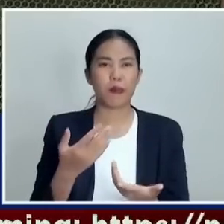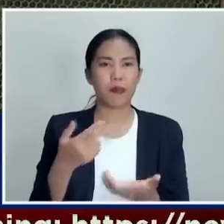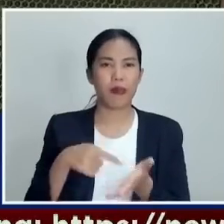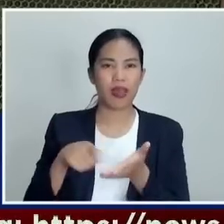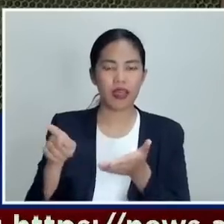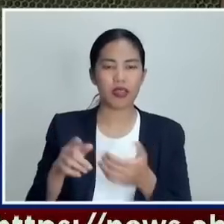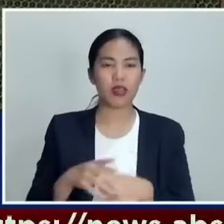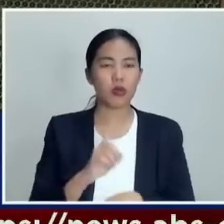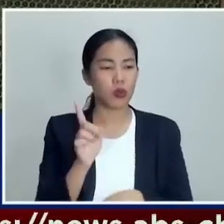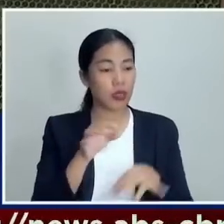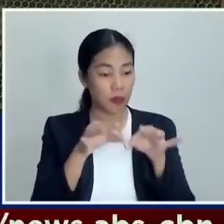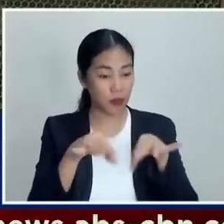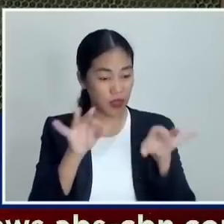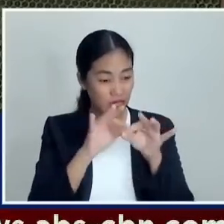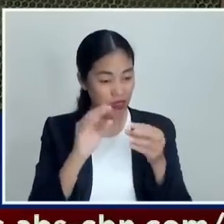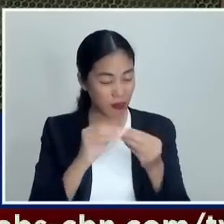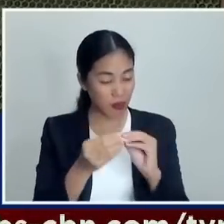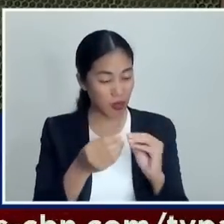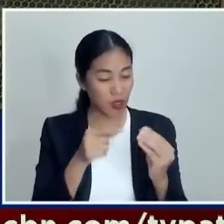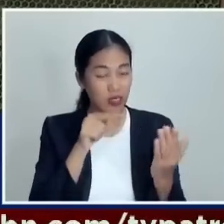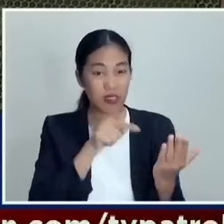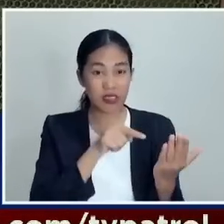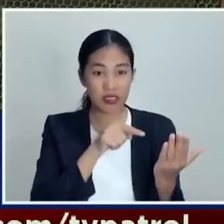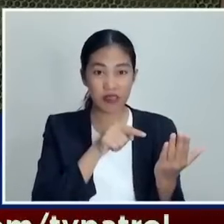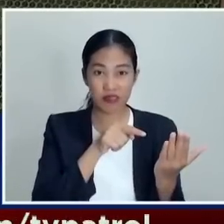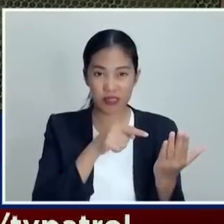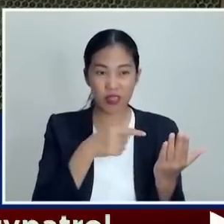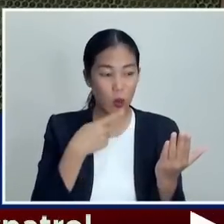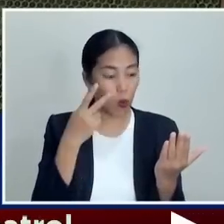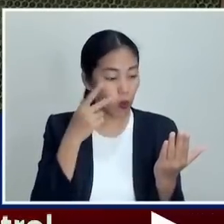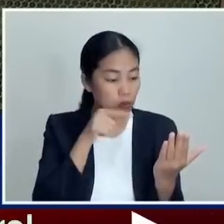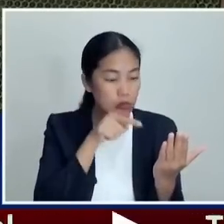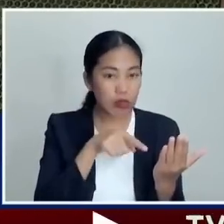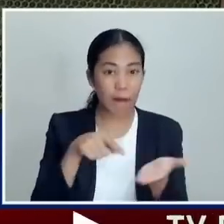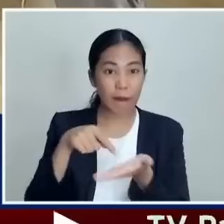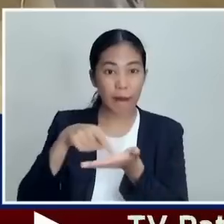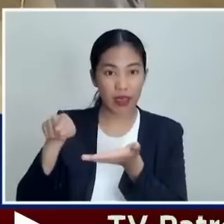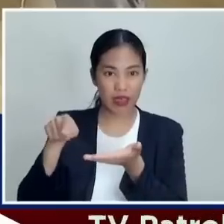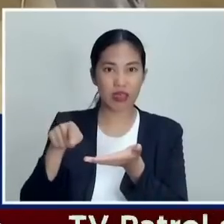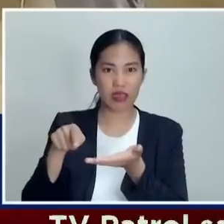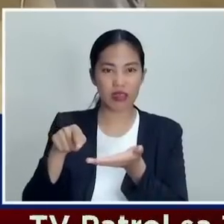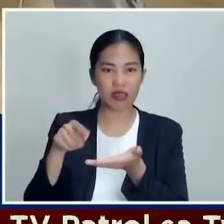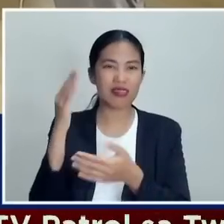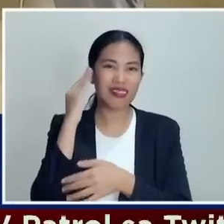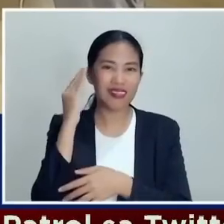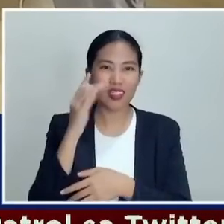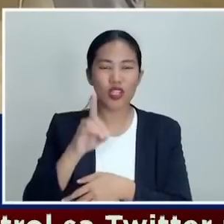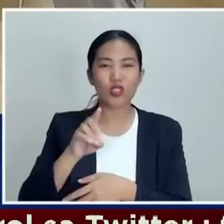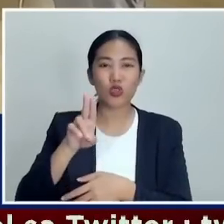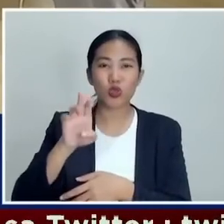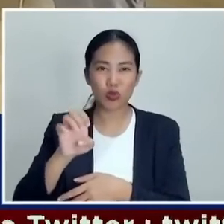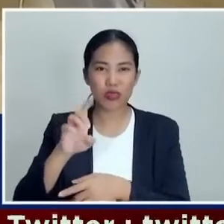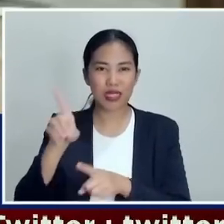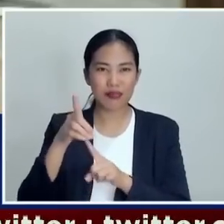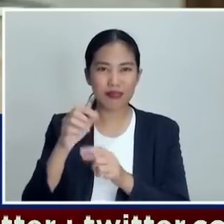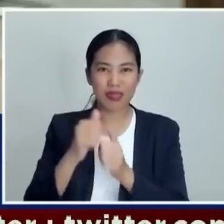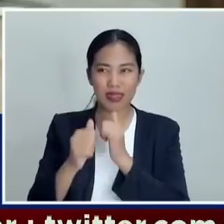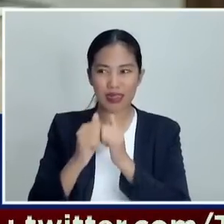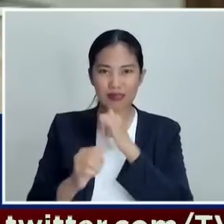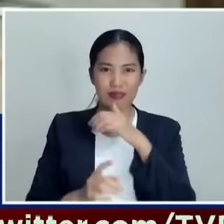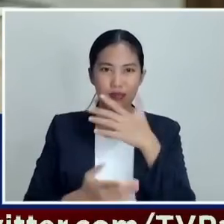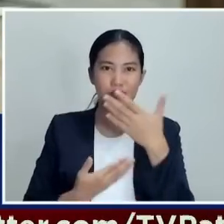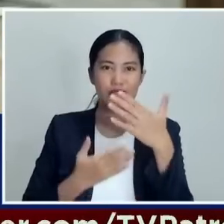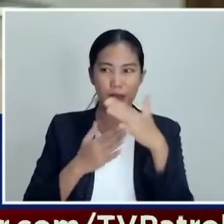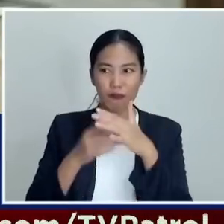doon? Ang importante ang yung babayaran ko. At yung due date? Yung due date. Kung si dating ERC Commissioner